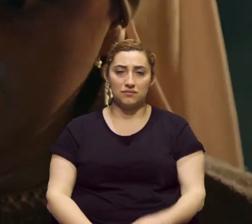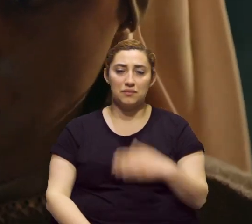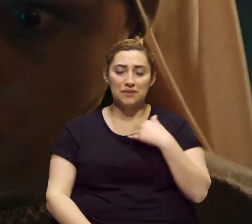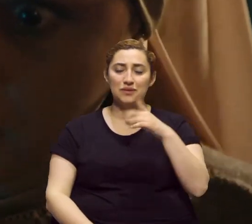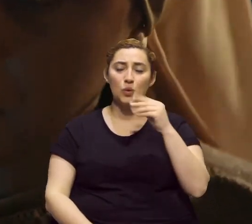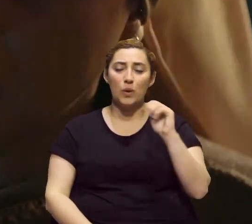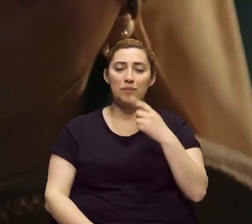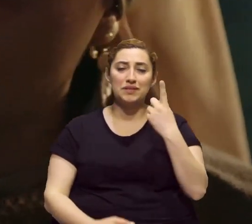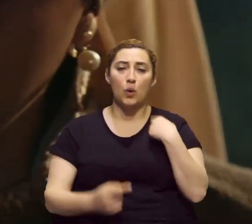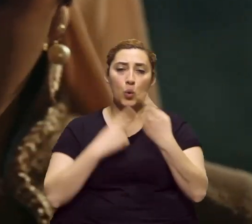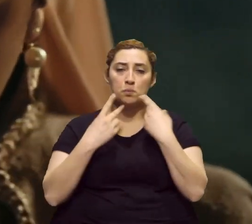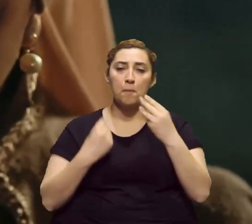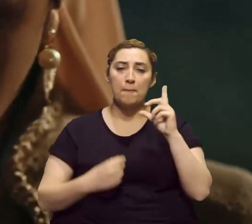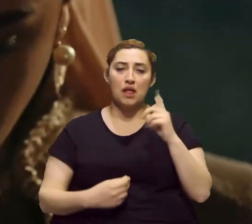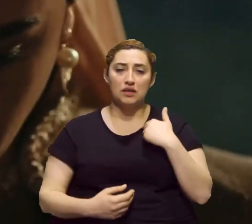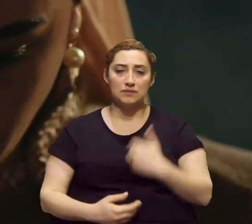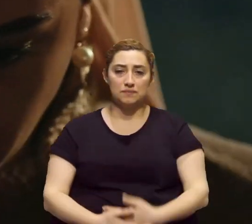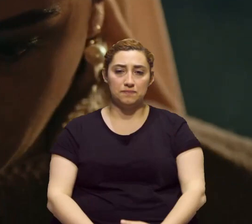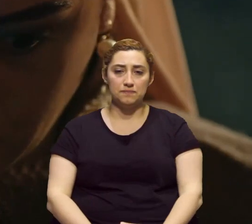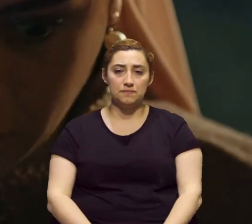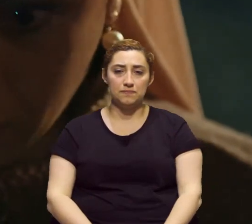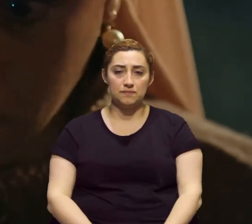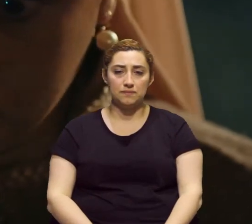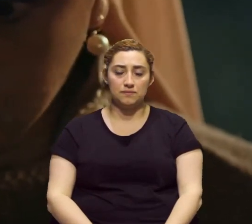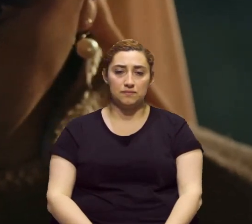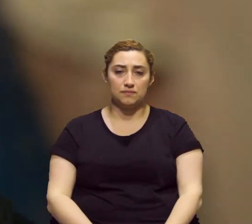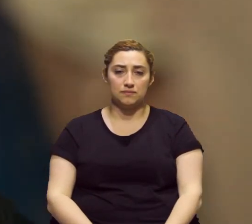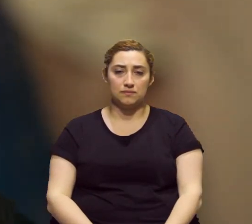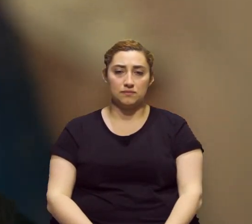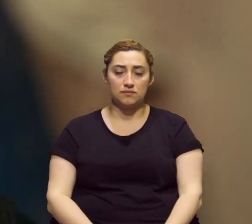Benim sizinle çok önemli bir şey konuşmam lazım.